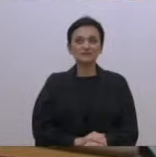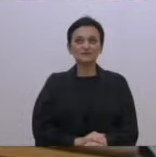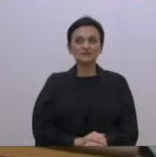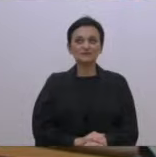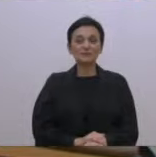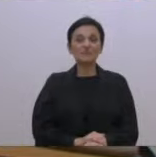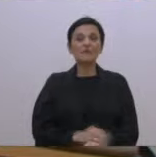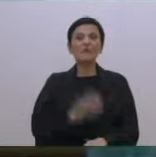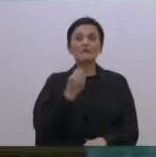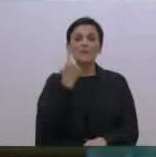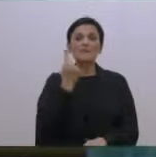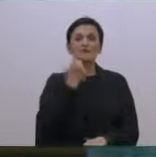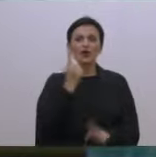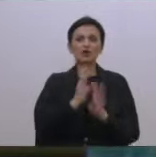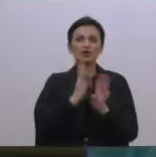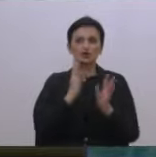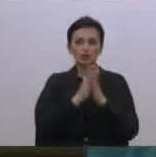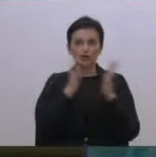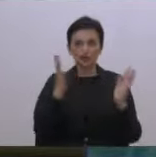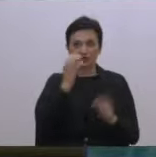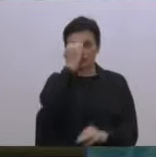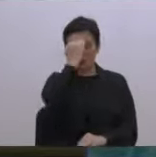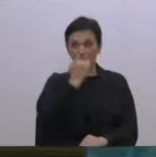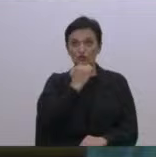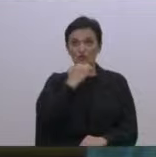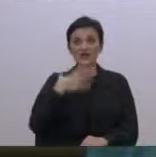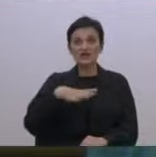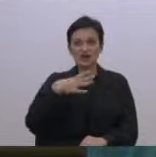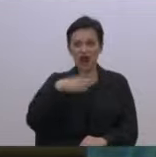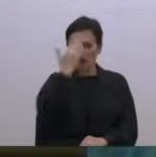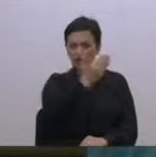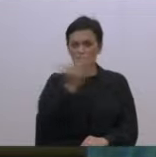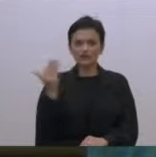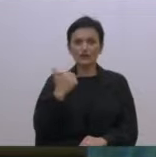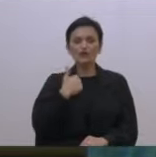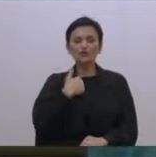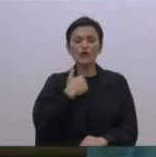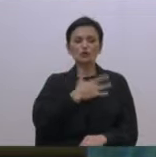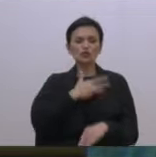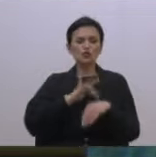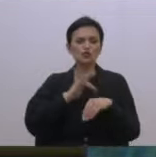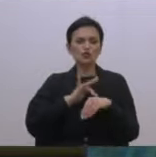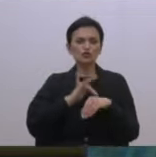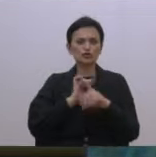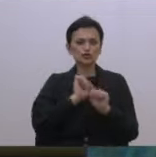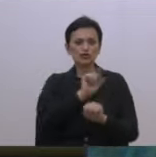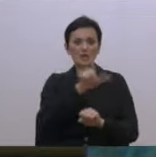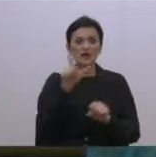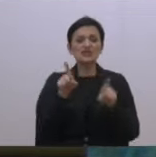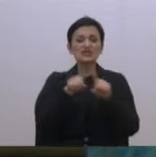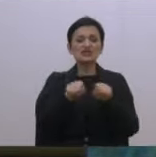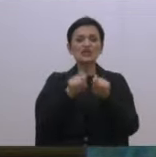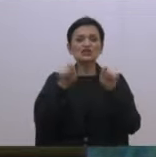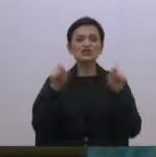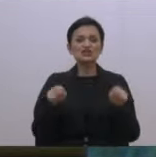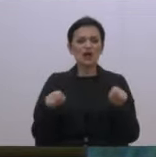და უპირველეს ყოვლისა დიდი მადლობა ქართველ ხალხს, ჩვენს გულშემატკივრებს, რომლებმაც შექმნეს ის